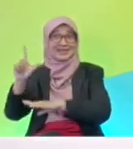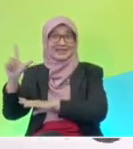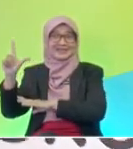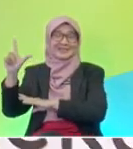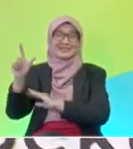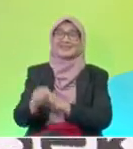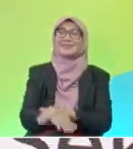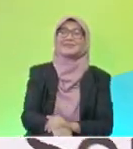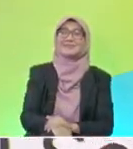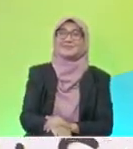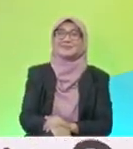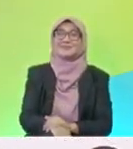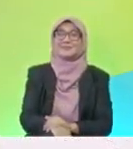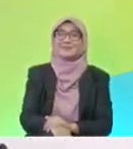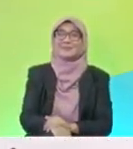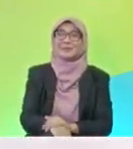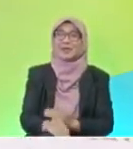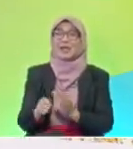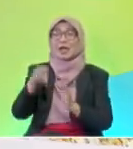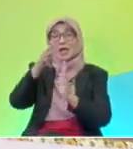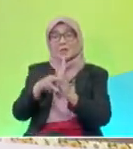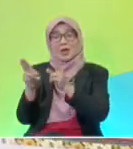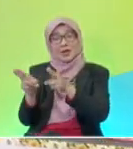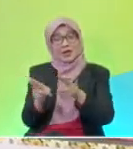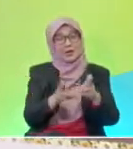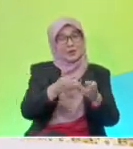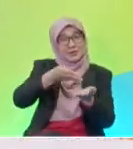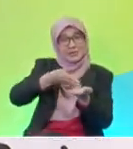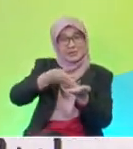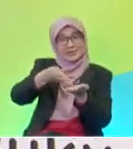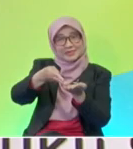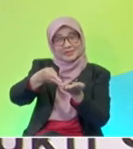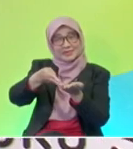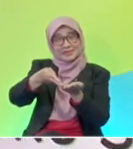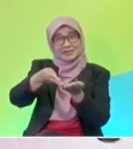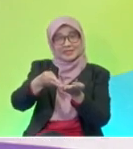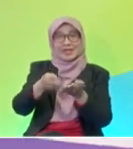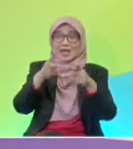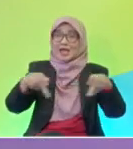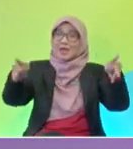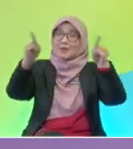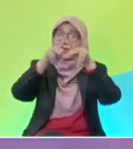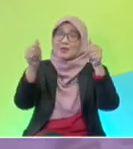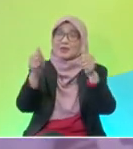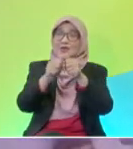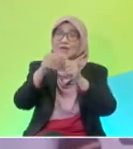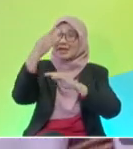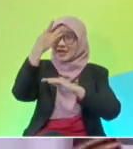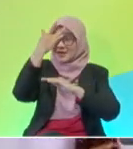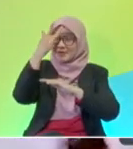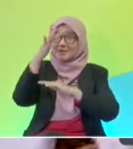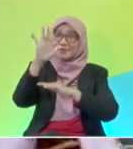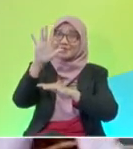ingat-ingatlah mengurus belanja perlu dengan bijak mana yang